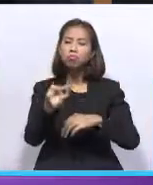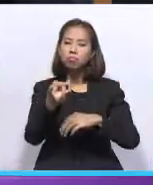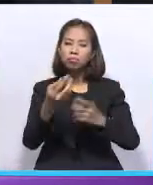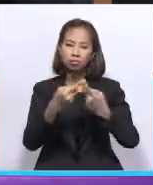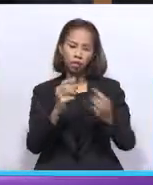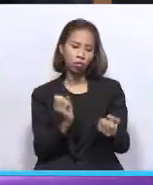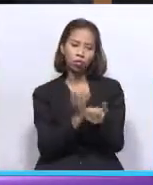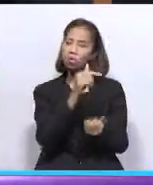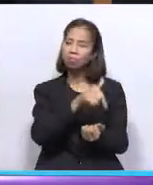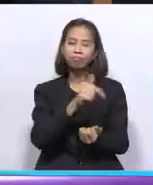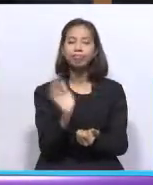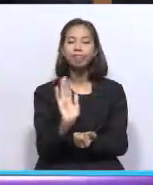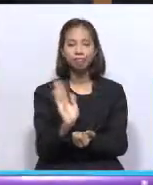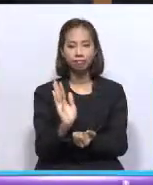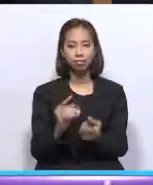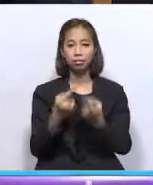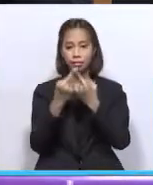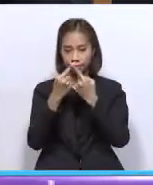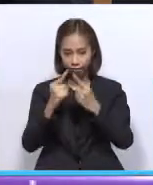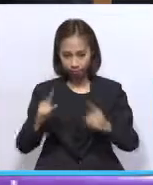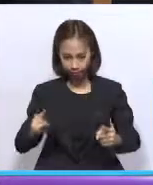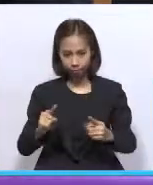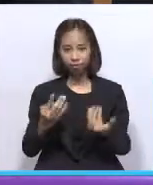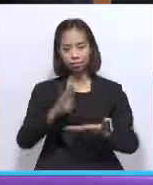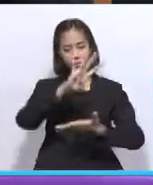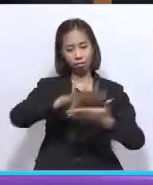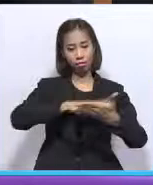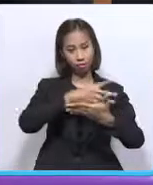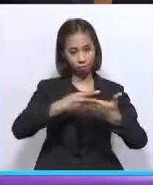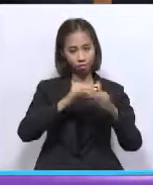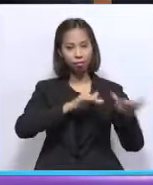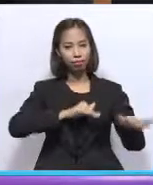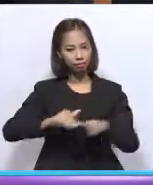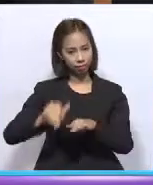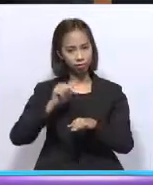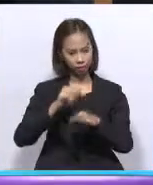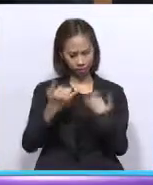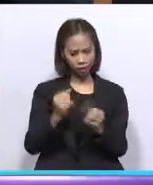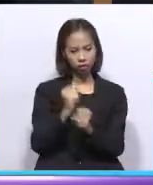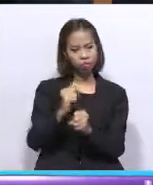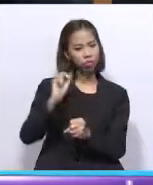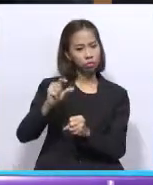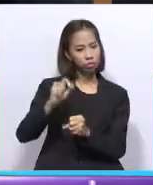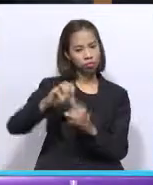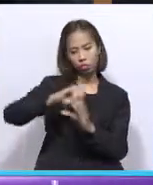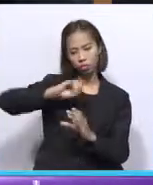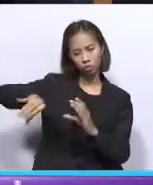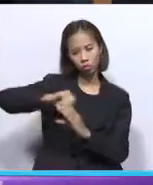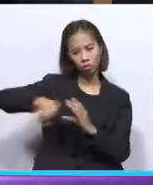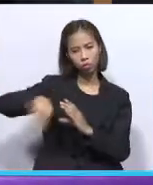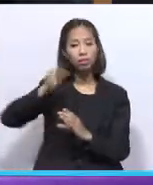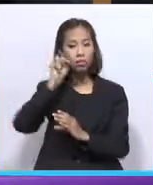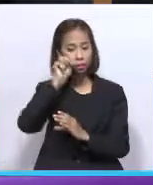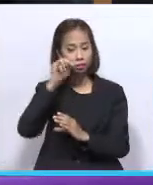ำในทุ่งแต่อย่างใดนะครับแต่อย่างไรก็ตามเนี่ยจากแผนการระบายที่กรมชลประทานก็เร่งอยู่แล้วนะฮะวันนี้พื้นที่บางส่วนเนี่ย